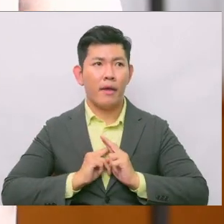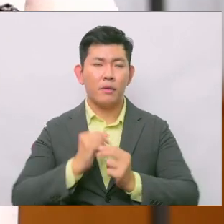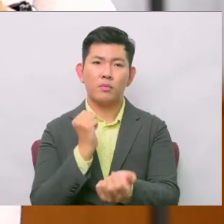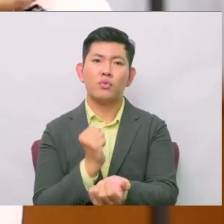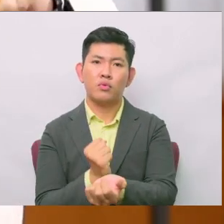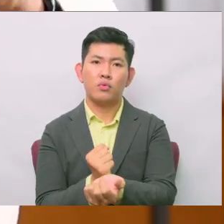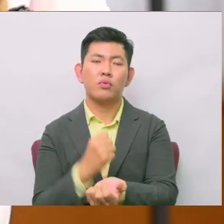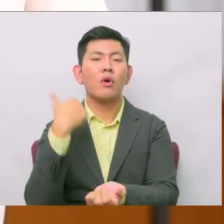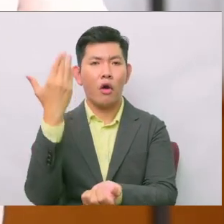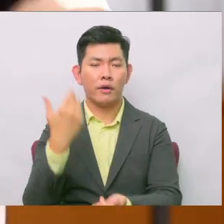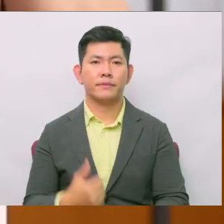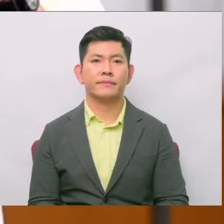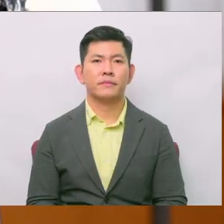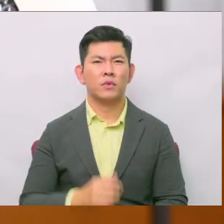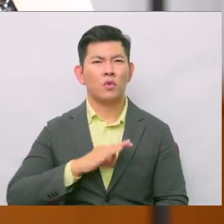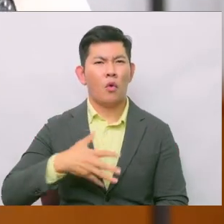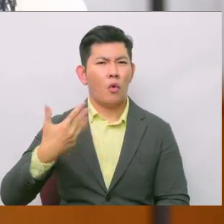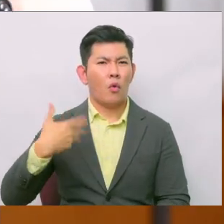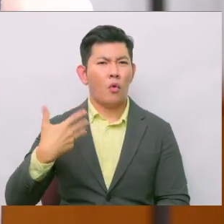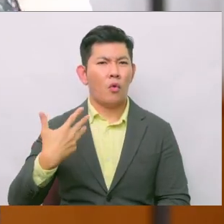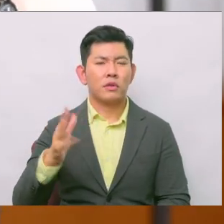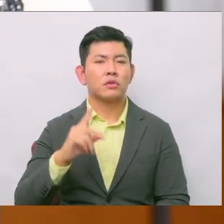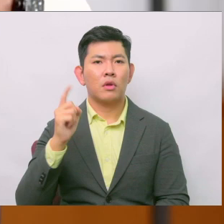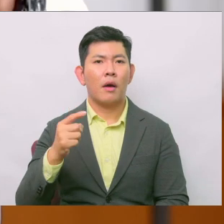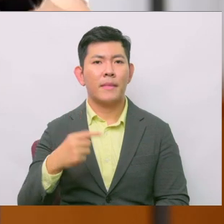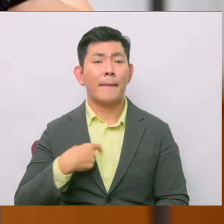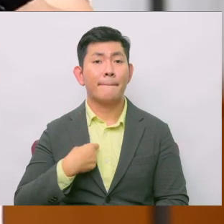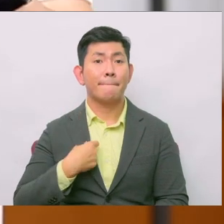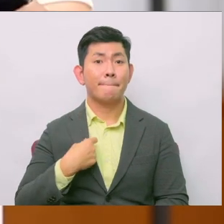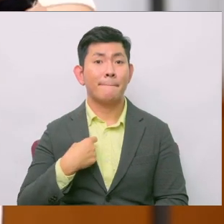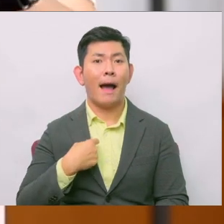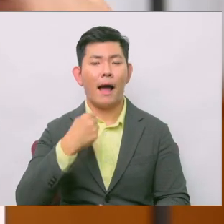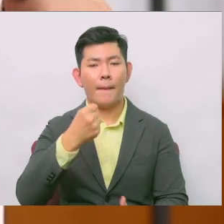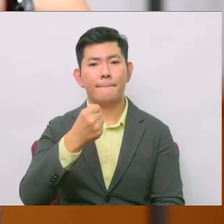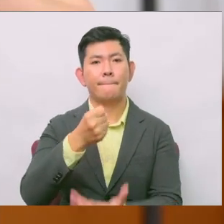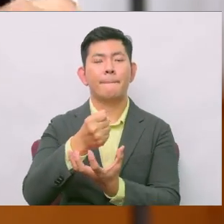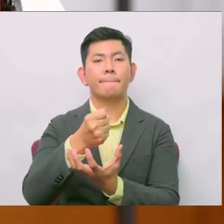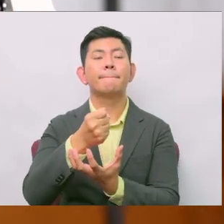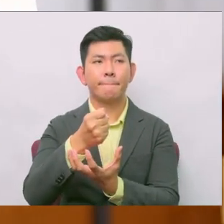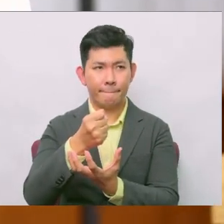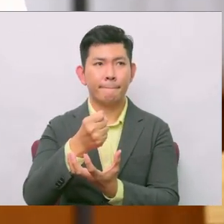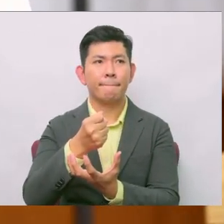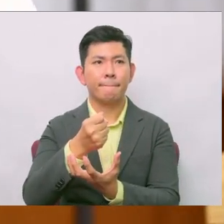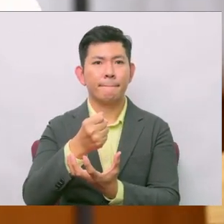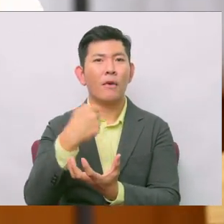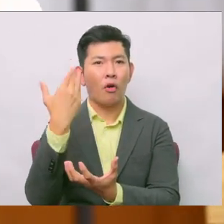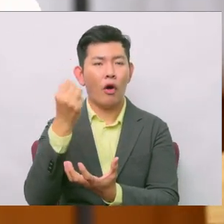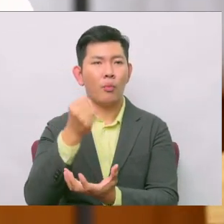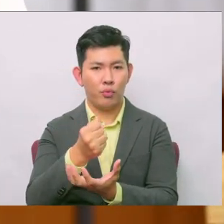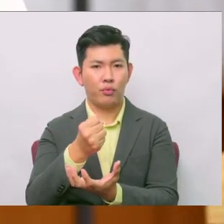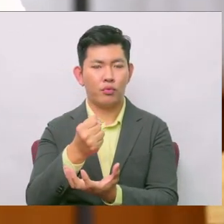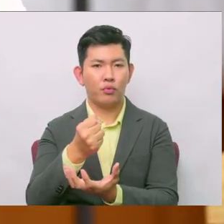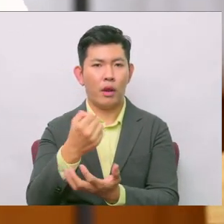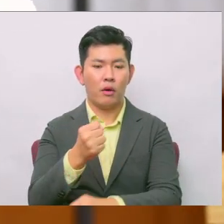อนนะคะถ้าร้อนมากเราต้องใช้ผ้านะคะมีผ้าขนหนูหรือมีผ้าบางนะคะรองลูกประคบก่อนนะคะค่อยประ